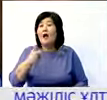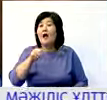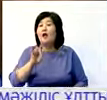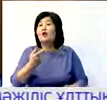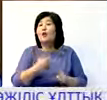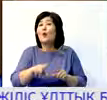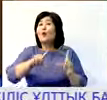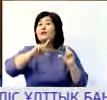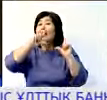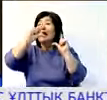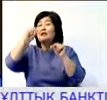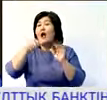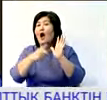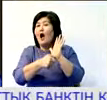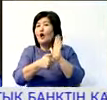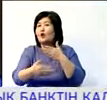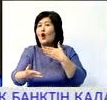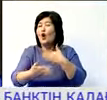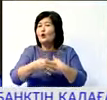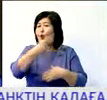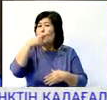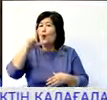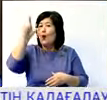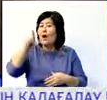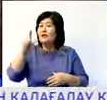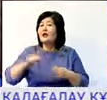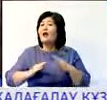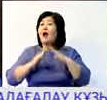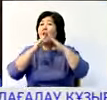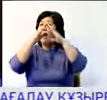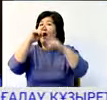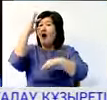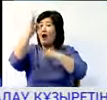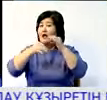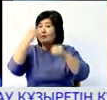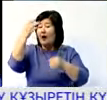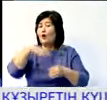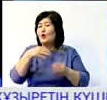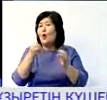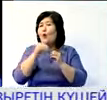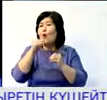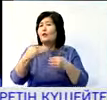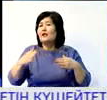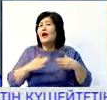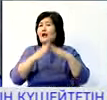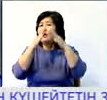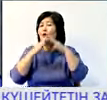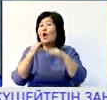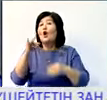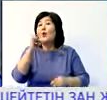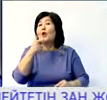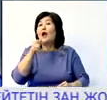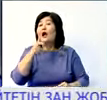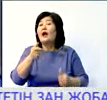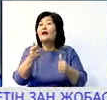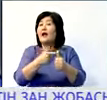Гагариннің осы сапарынан кейін 600-ге жуық ғарышкер аспанда болыпты. 10 мыңға тарта зымыран көкке зулаған. Алайда Юрий